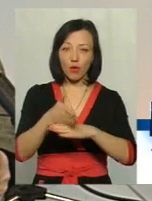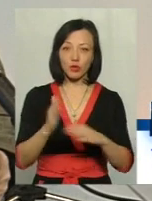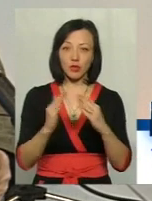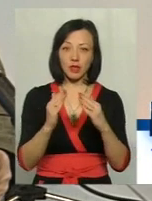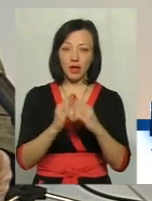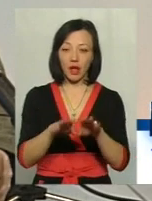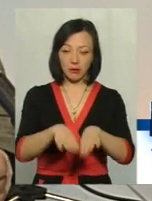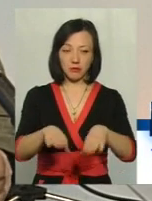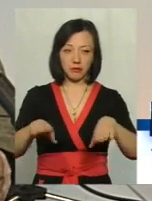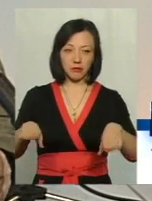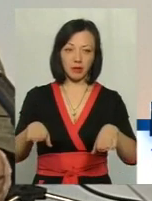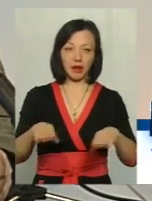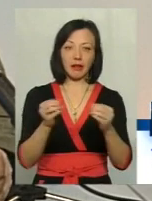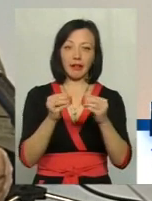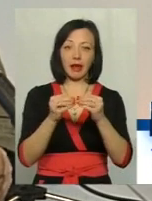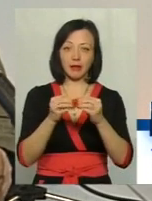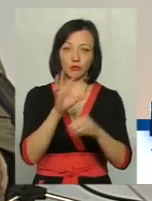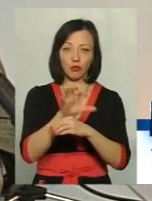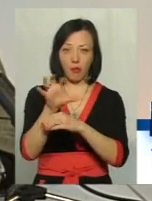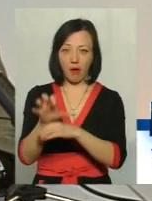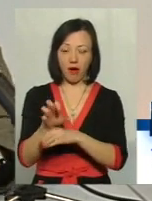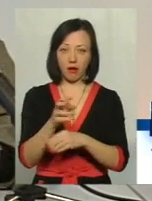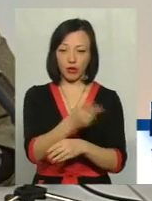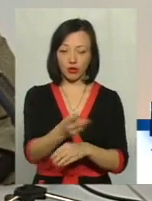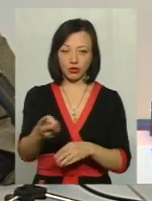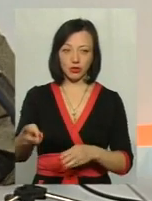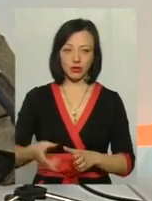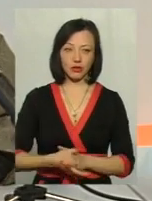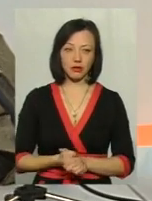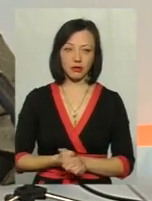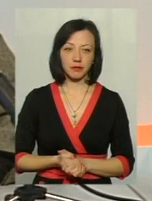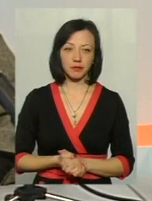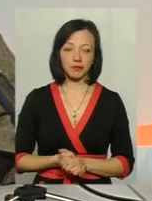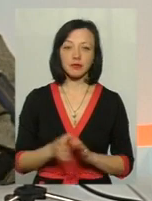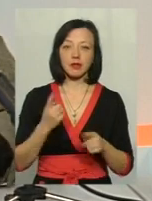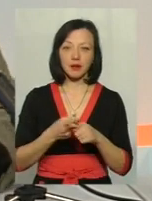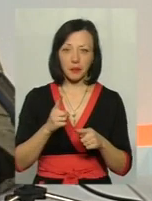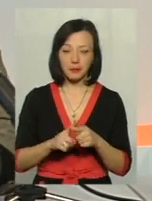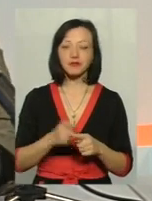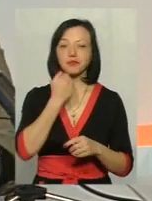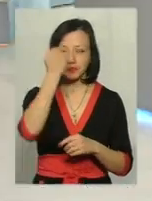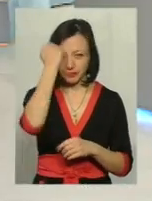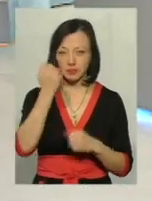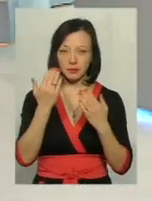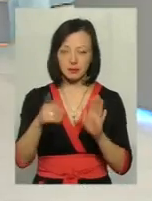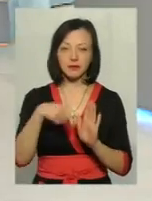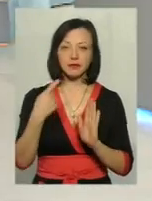лежить 10 собак мінімум. На вечір ще більше збирається. І це... Дякую,